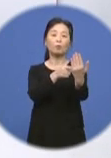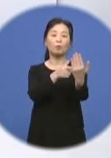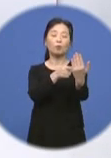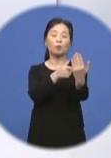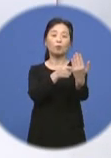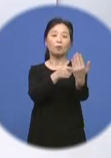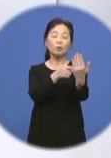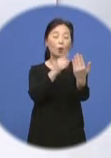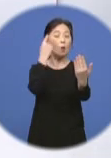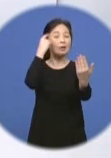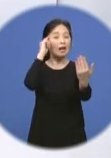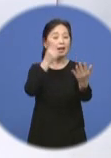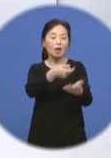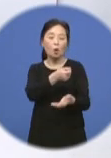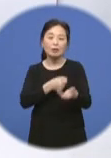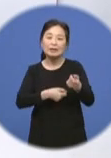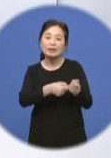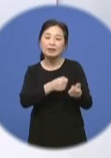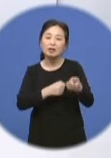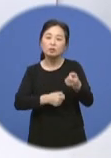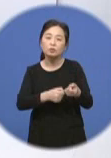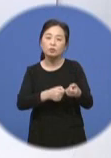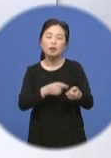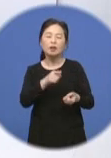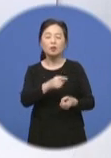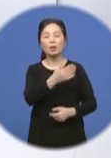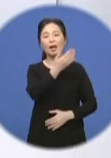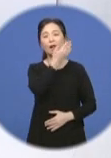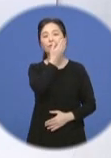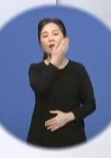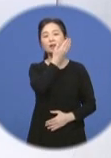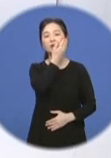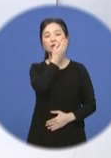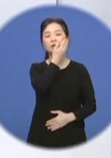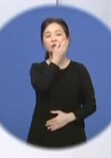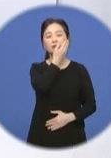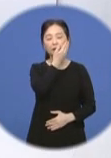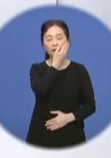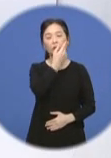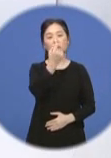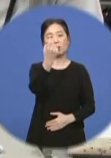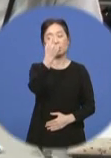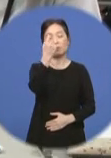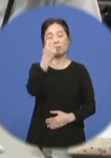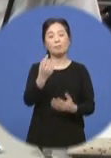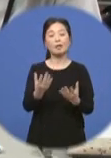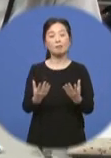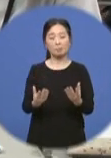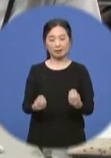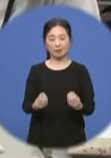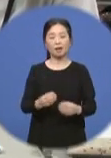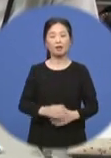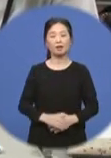考えを引き出すということがすごく重要なんだなということを学びました。で、